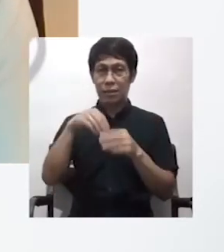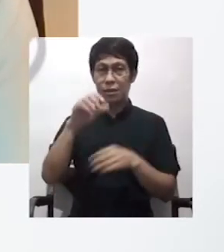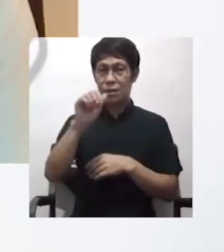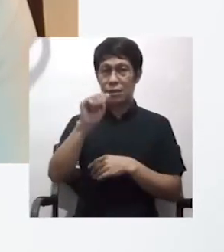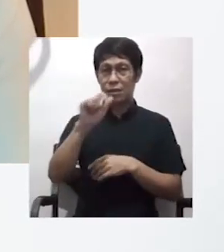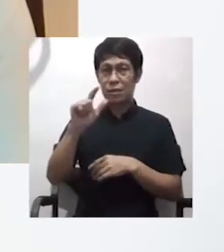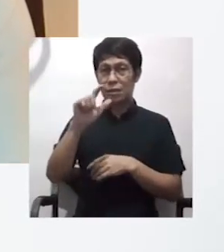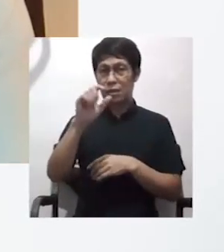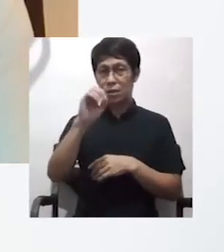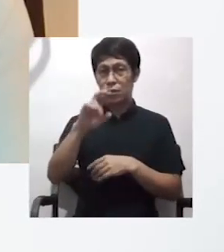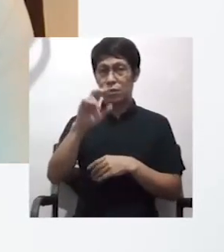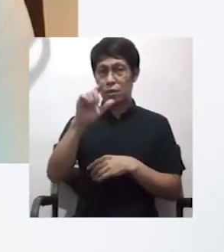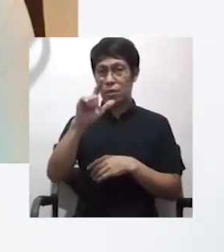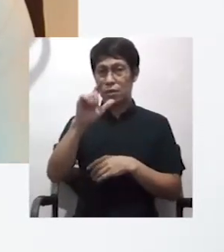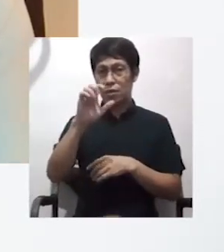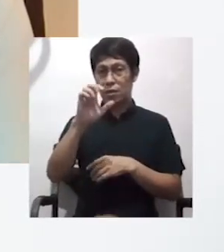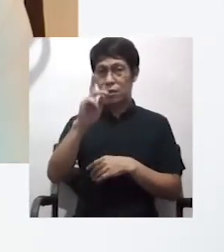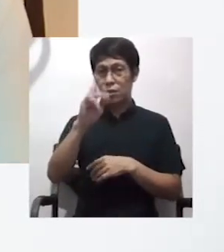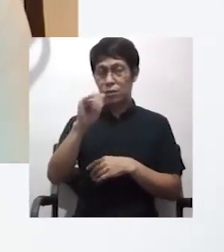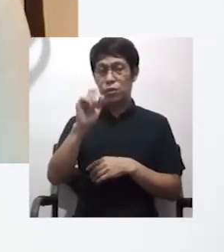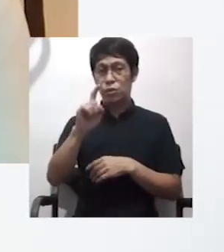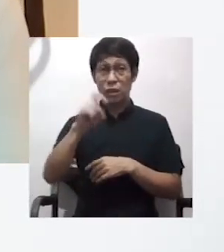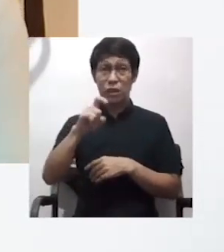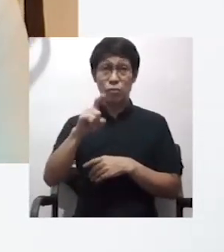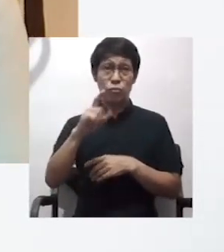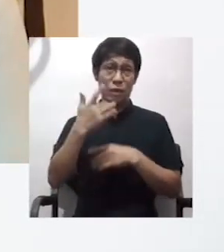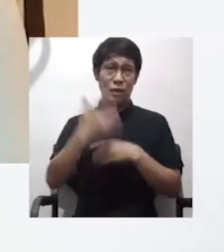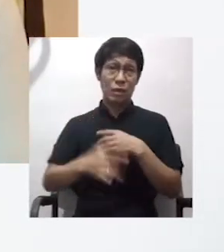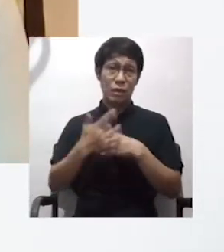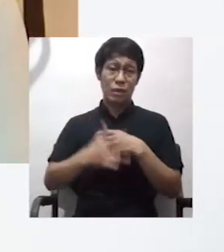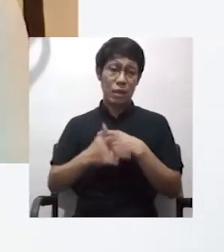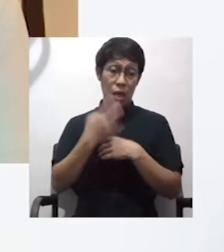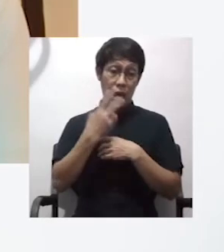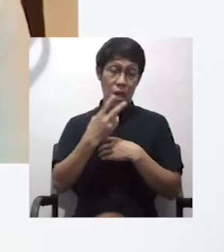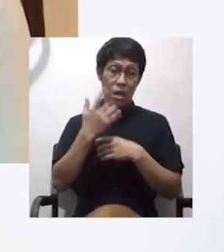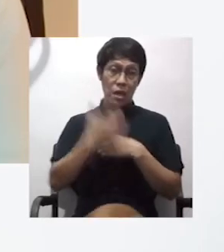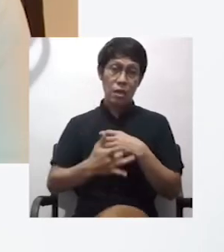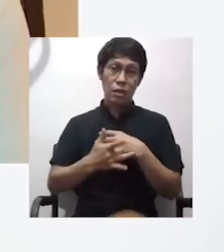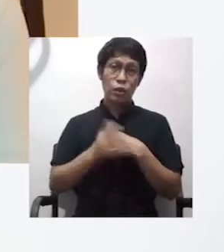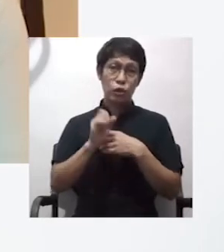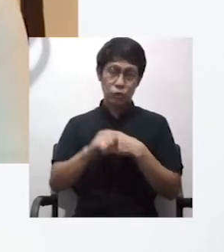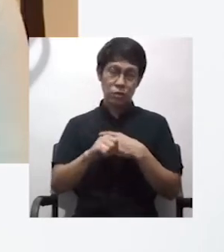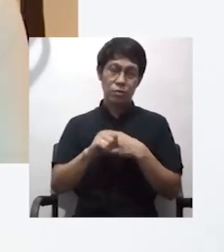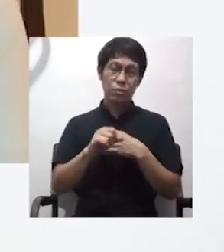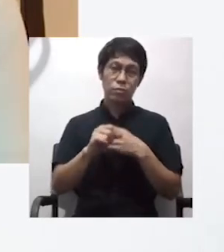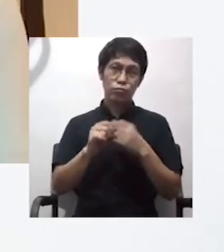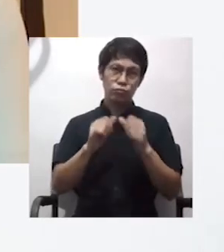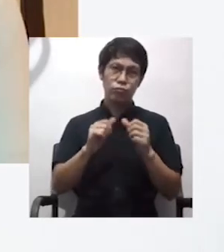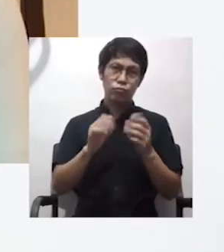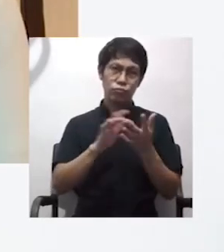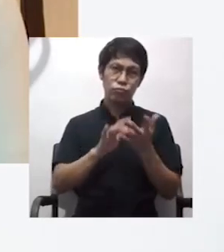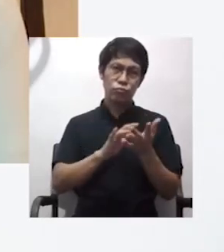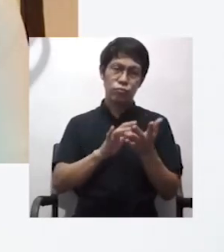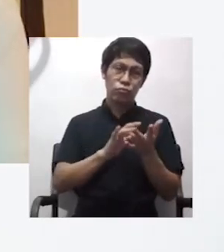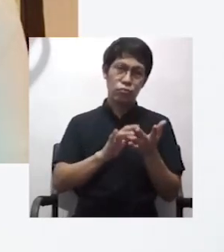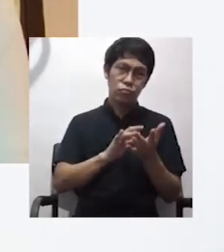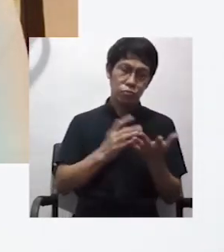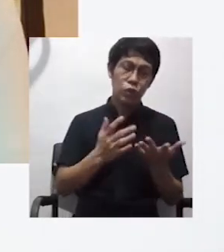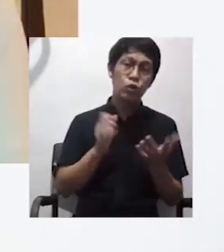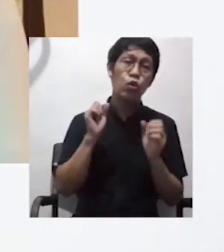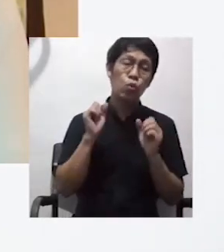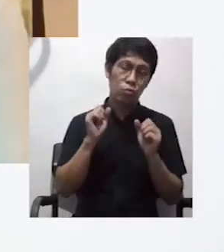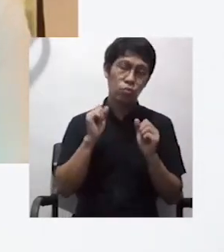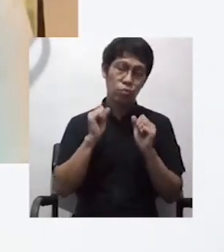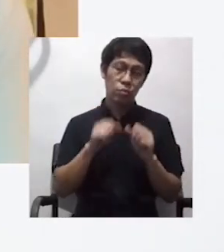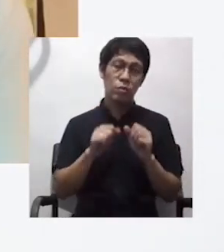ng early, nasisimulan agad ang gamutan, walang mga kasamang risk factors at yung